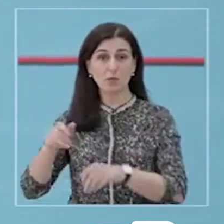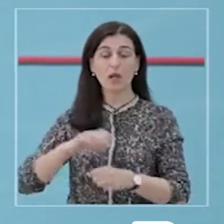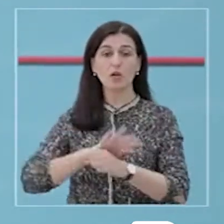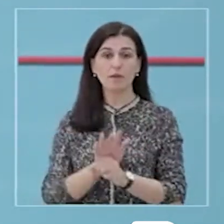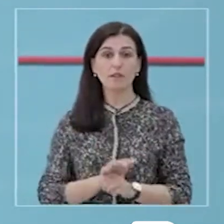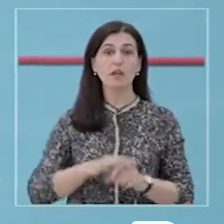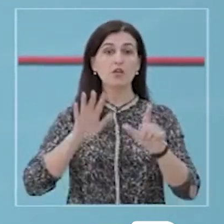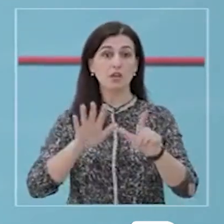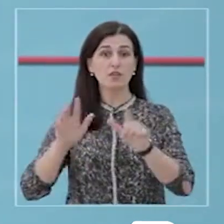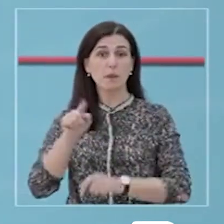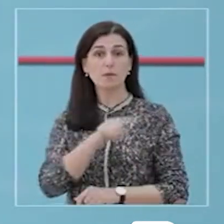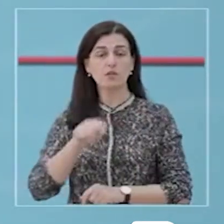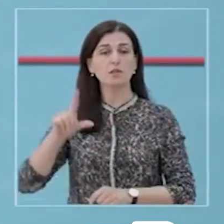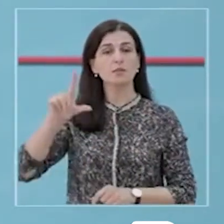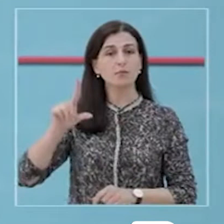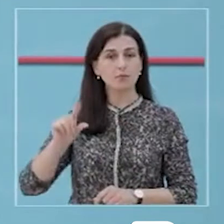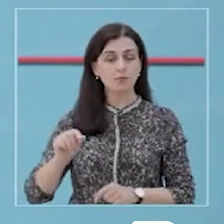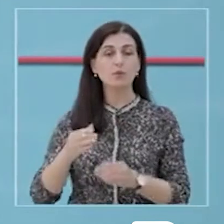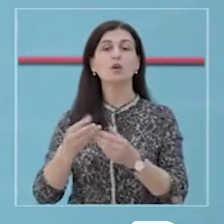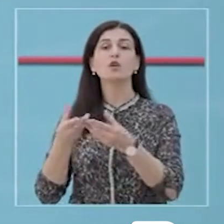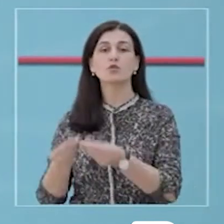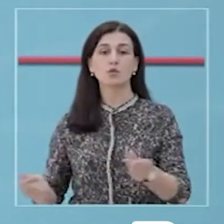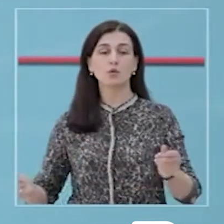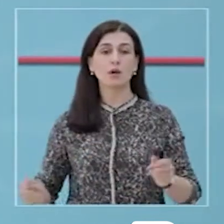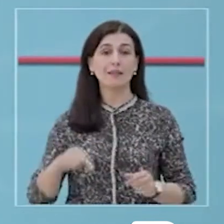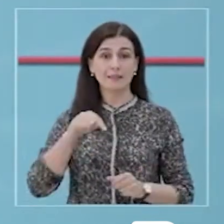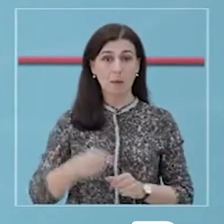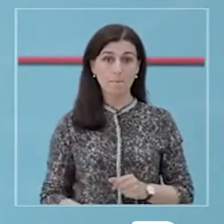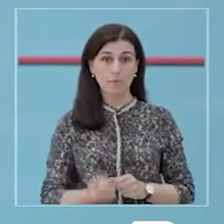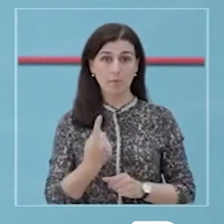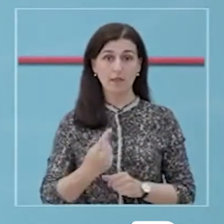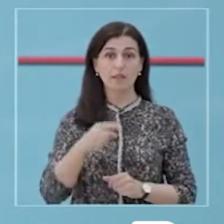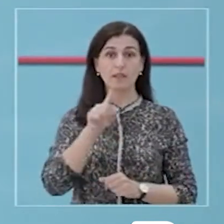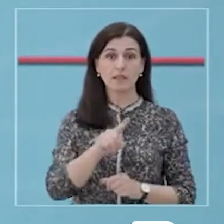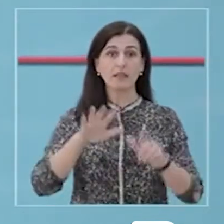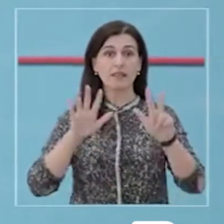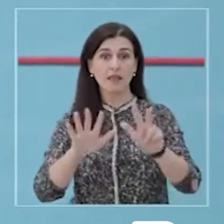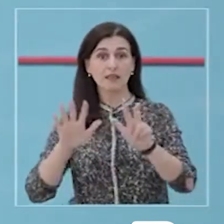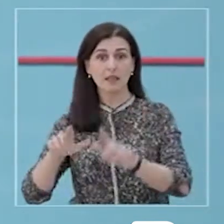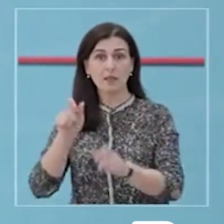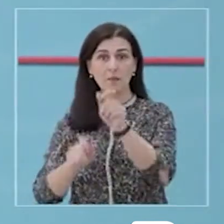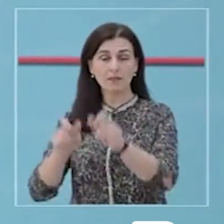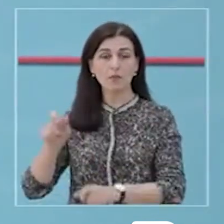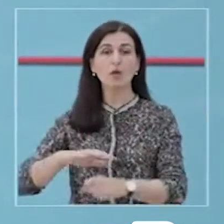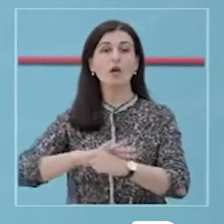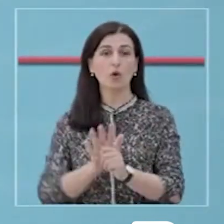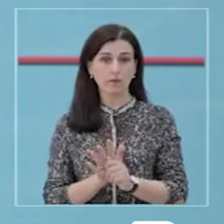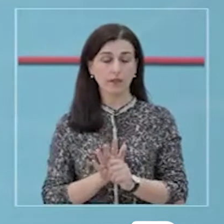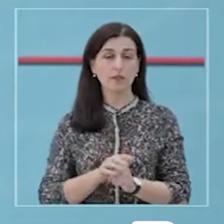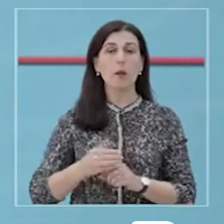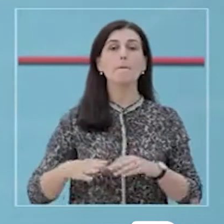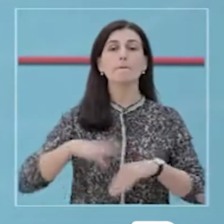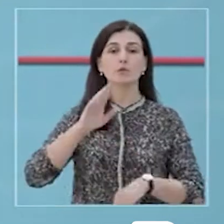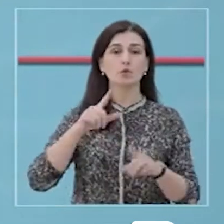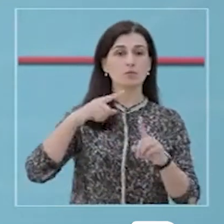aktualisht janë të shëruar. Në të gjithë vendin, janë 188 persona aktiv me COVID-19, kryesisht në